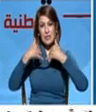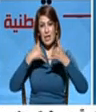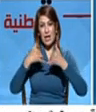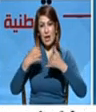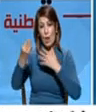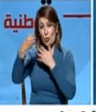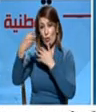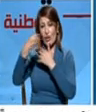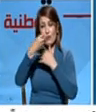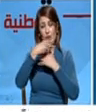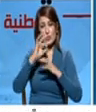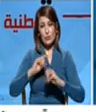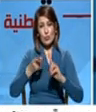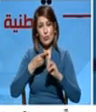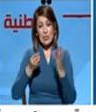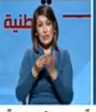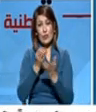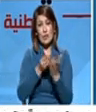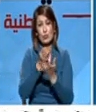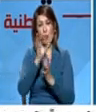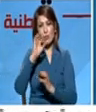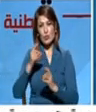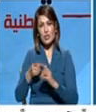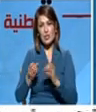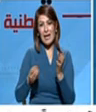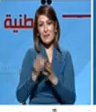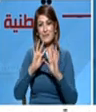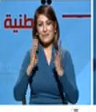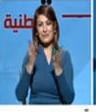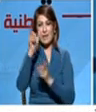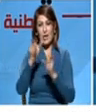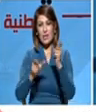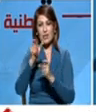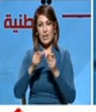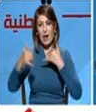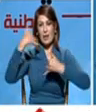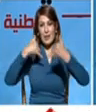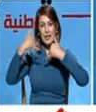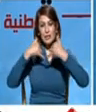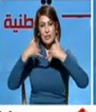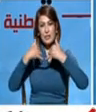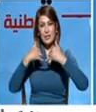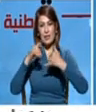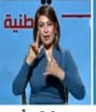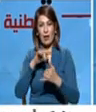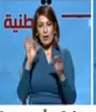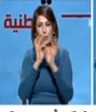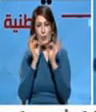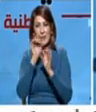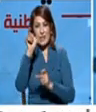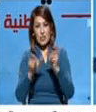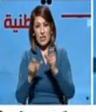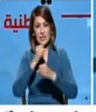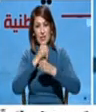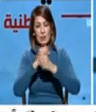يعتمد اللي انا اكيد المشاهدين عندهم ارقام الهاتف لكن حتى اذا كان المعلمين على